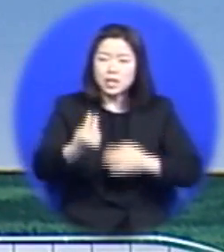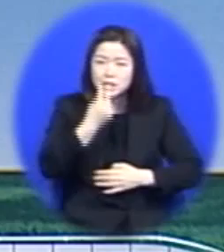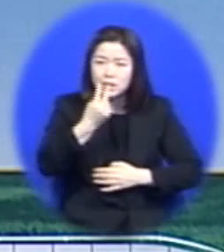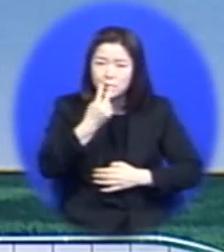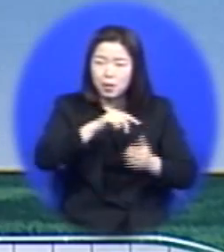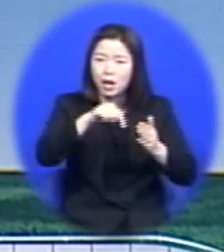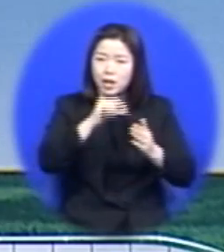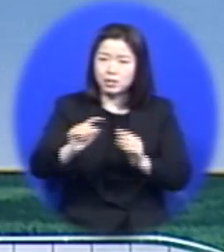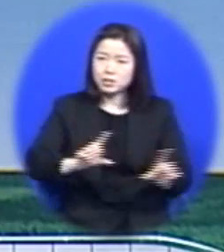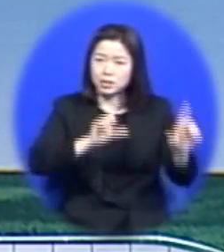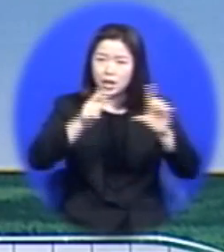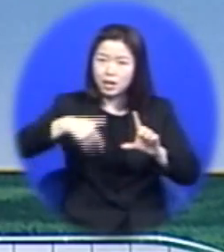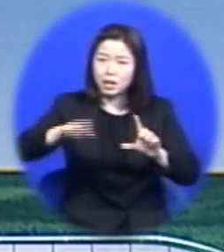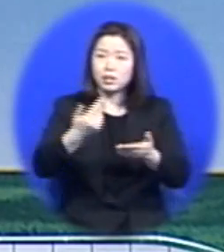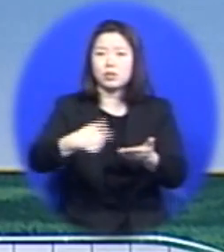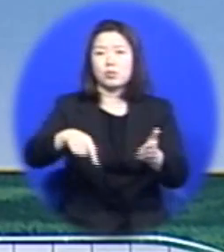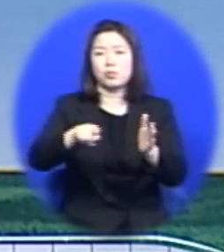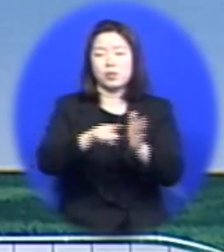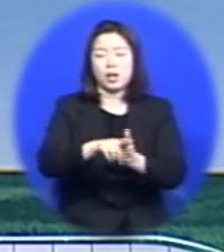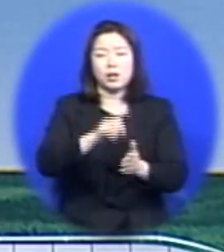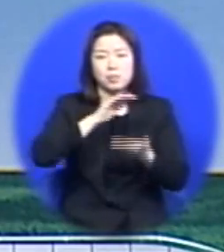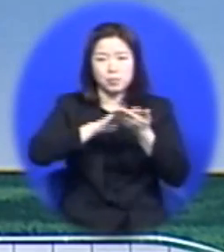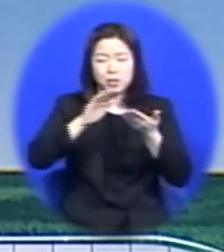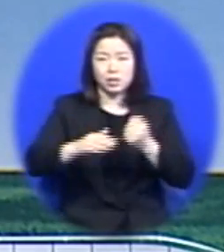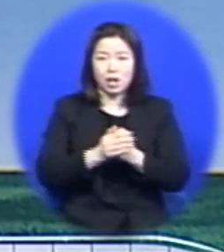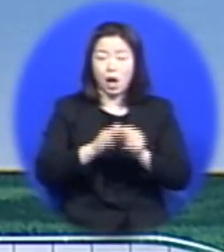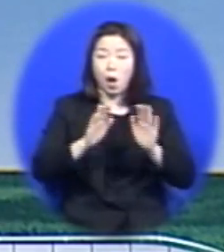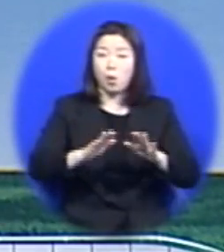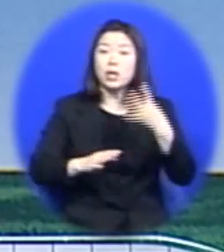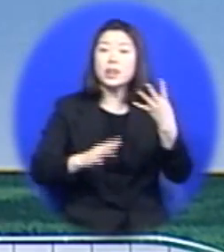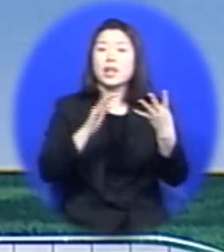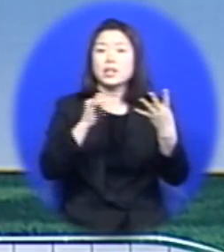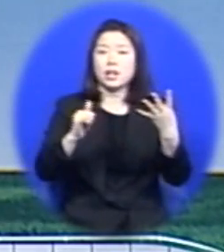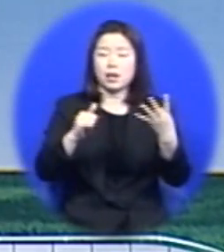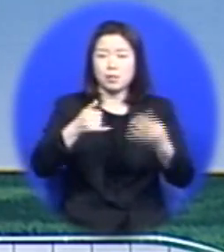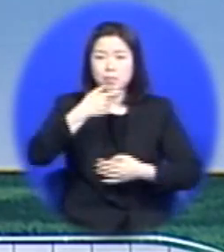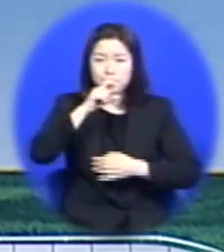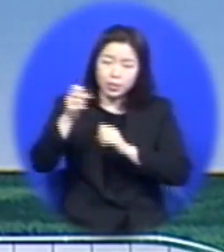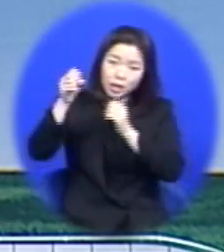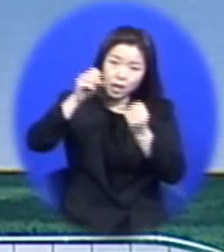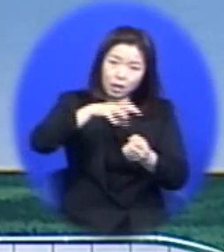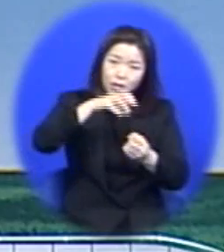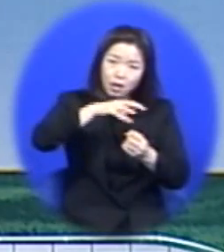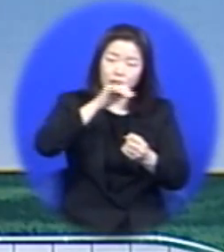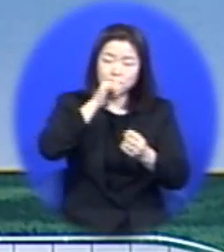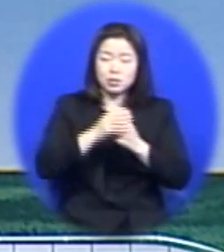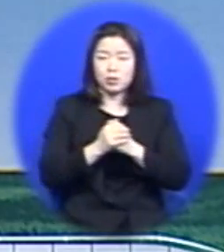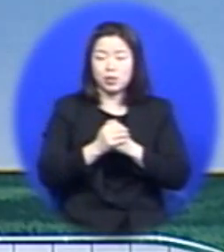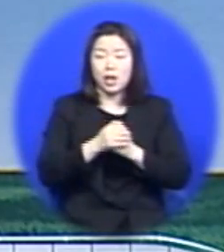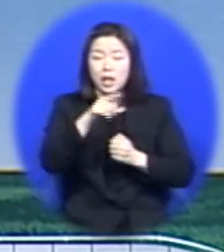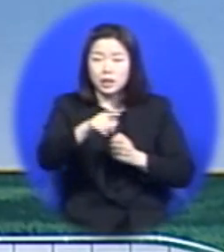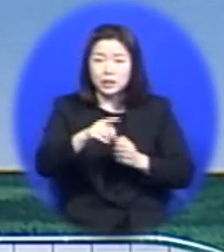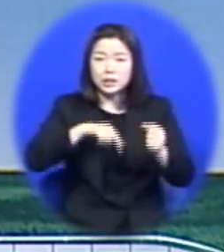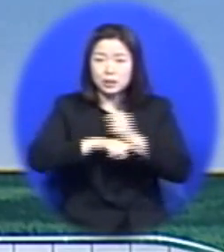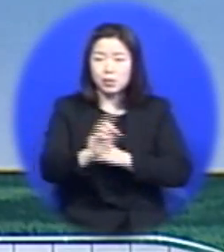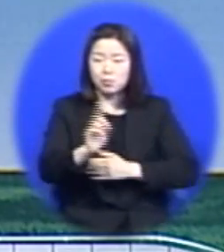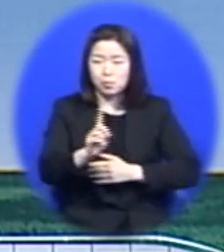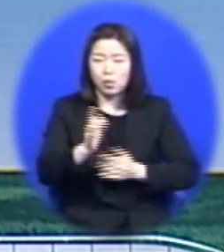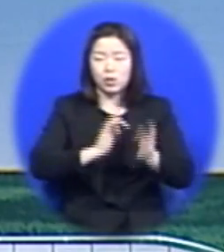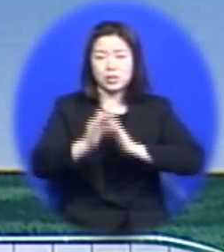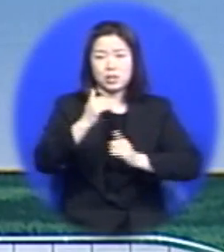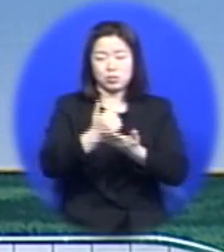살아가기 위함입니다. 오늘 네 분이 세례를 받았습니다. 그 세례를 받았다는 의미는 예수님과 하나가